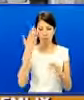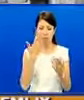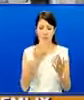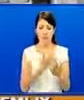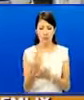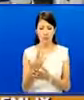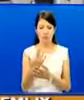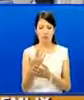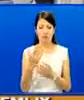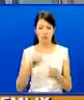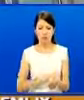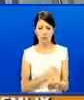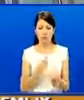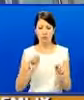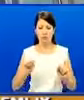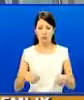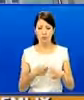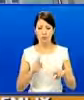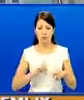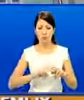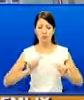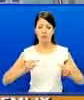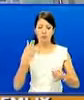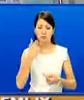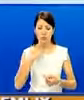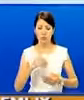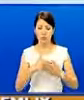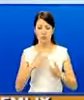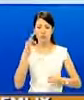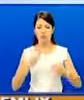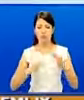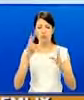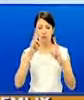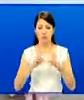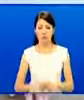прекурсорами без цели сбыта. Подозреваемые арестованы, проводится досудебное расследование.